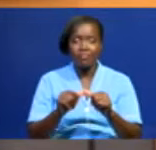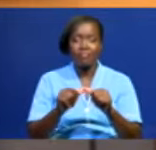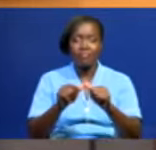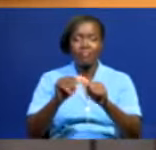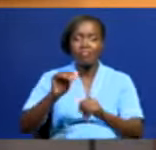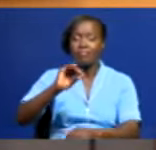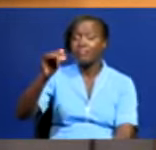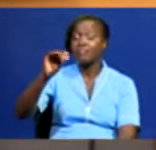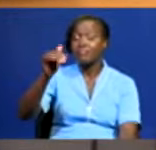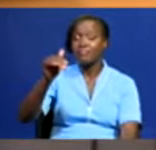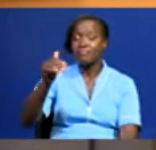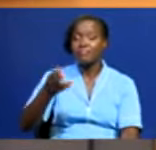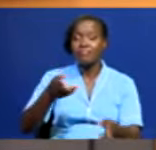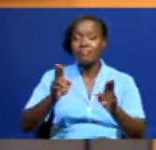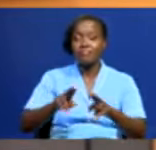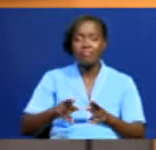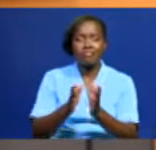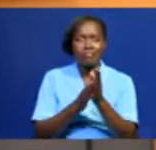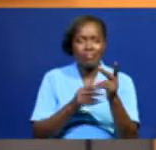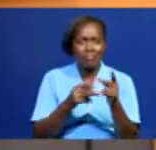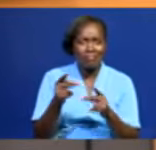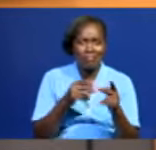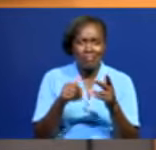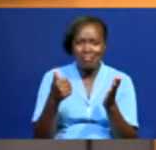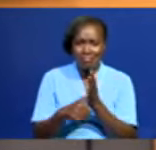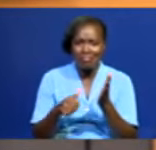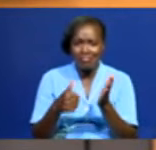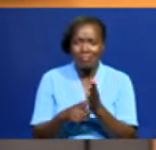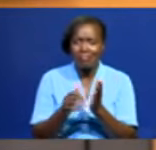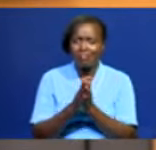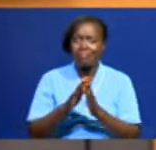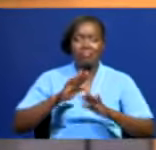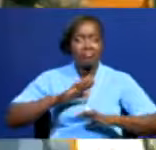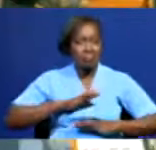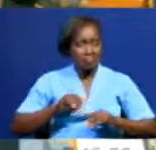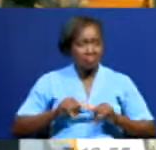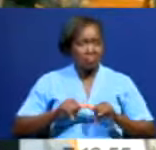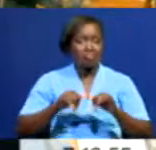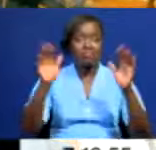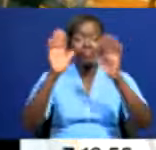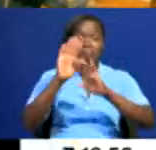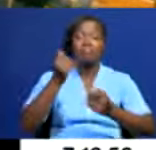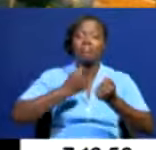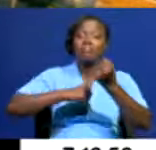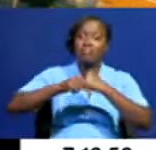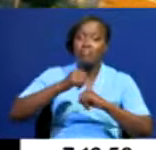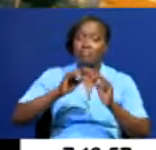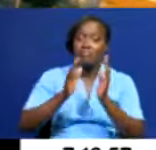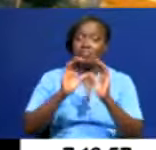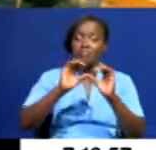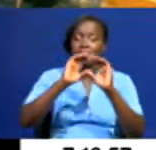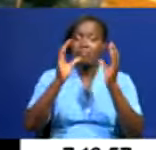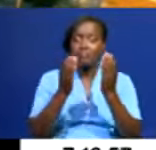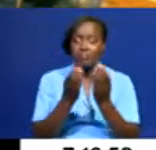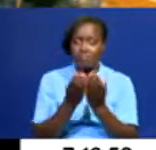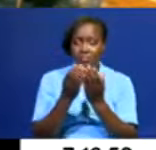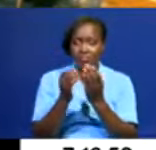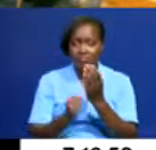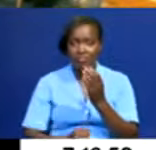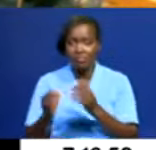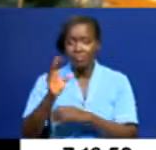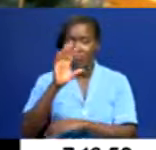urbanization happens to be the very impediment to efficient sustainable climate action in the global south and Africa.